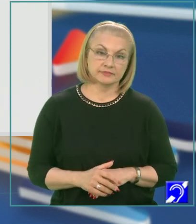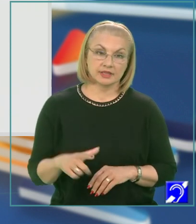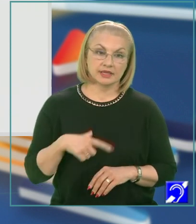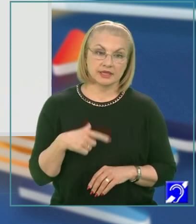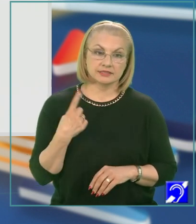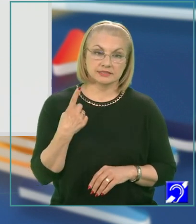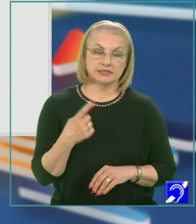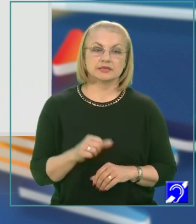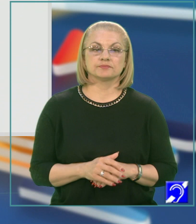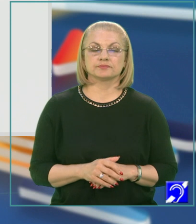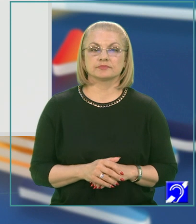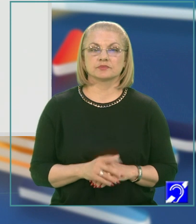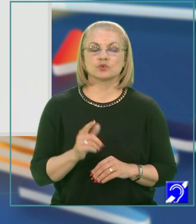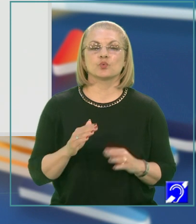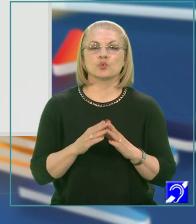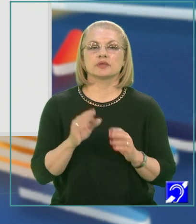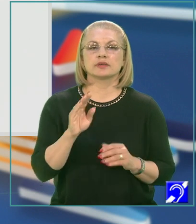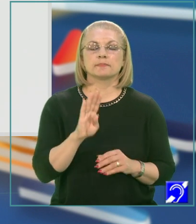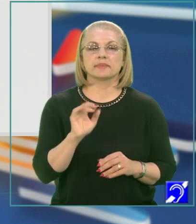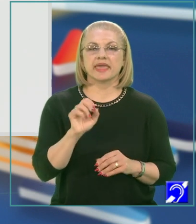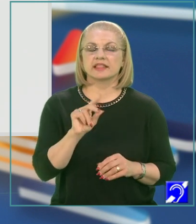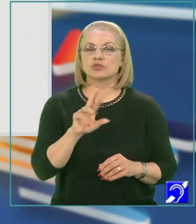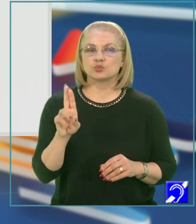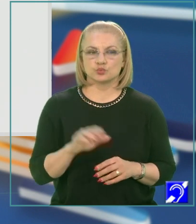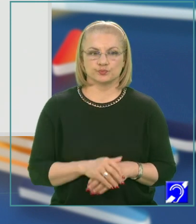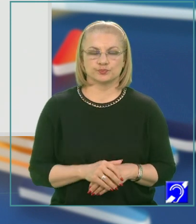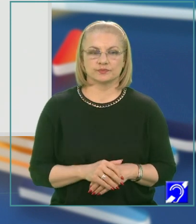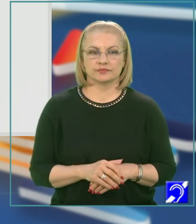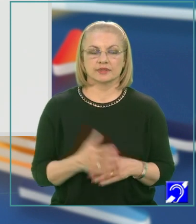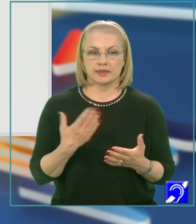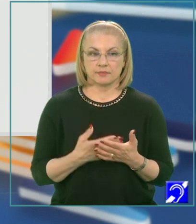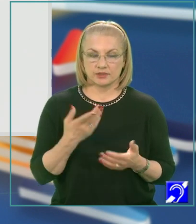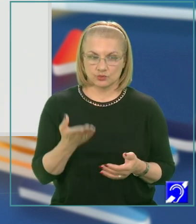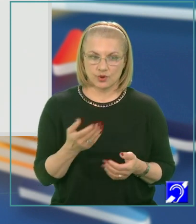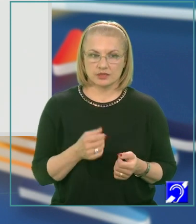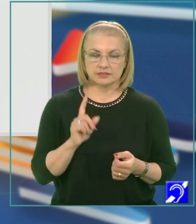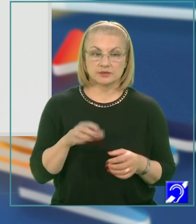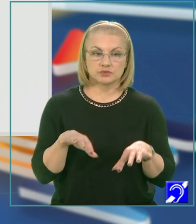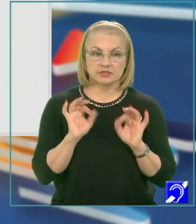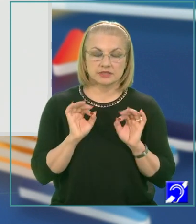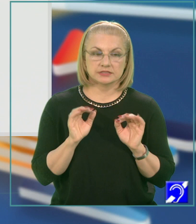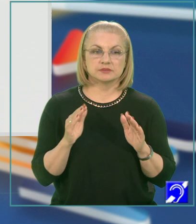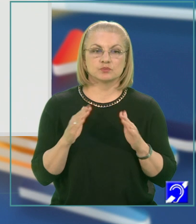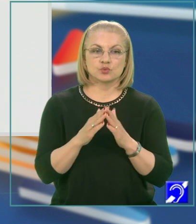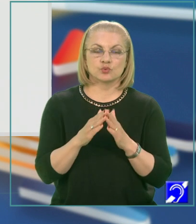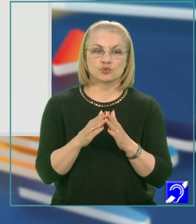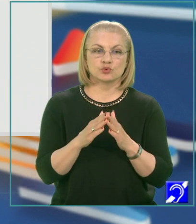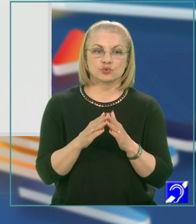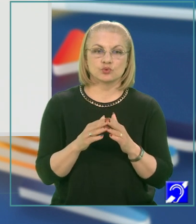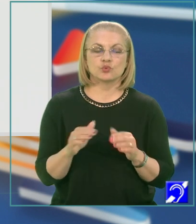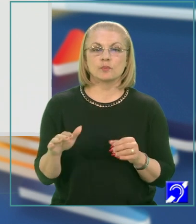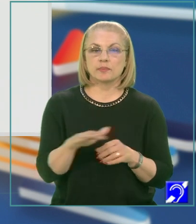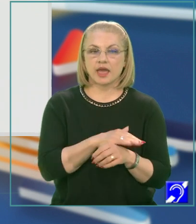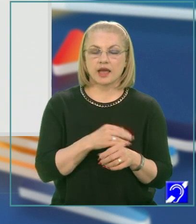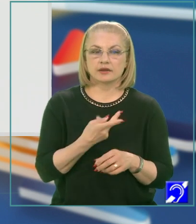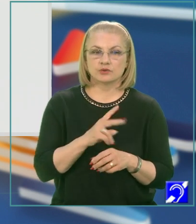așa se numește unghiul dintre două plane. Pentru acest lucru trebuie să găsim unghiul plan corespunzător